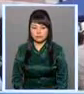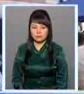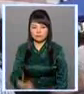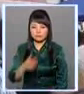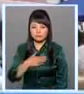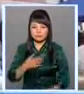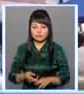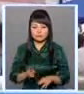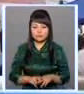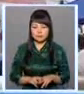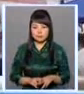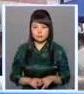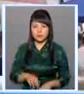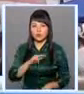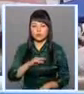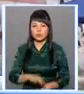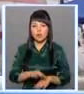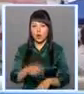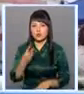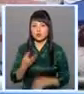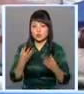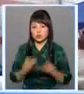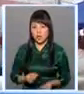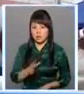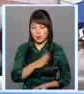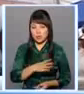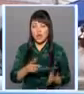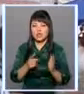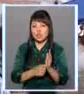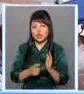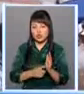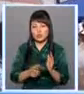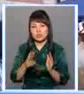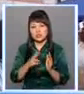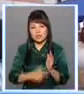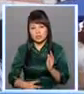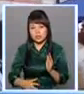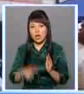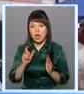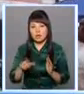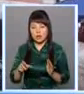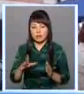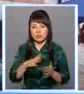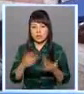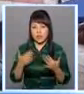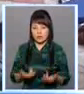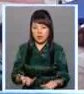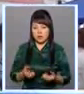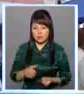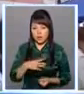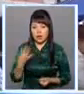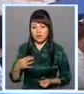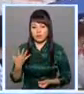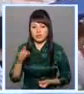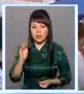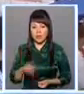Біз мәрде 3-ші күн жүрміз. Уже 3 күн ішінде 780 адам қабылдадық. Соның ішінде 45